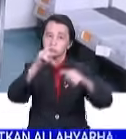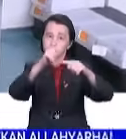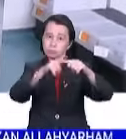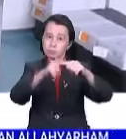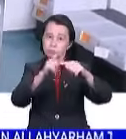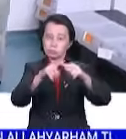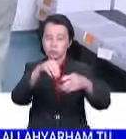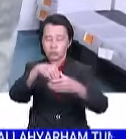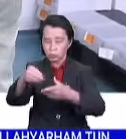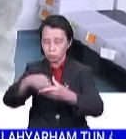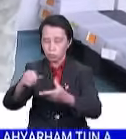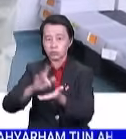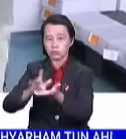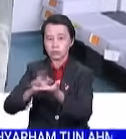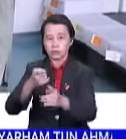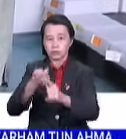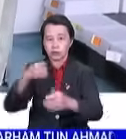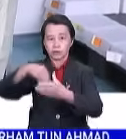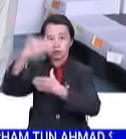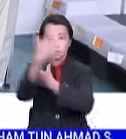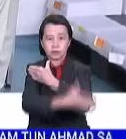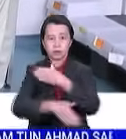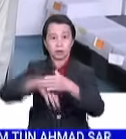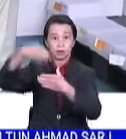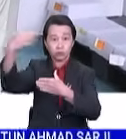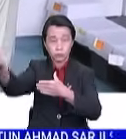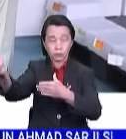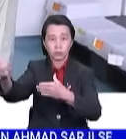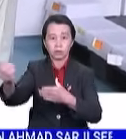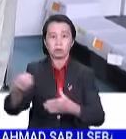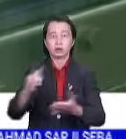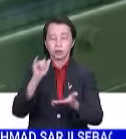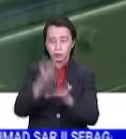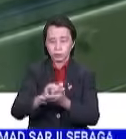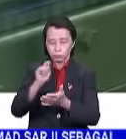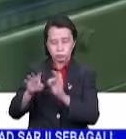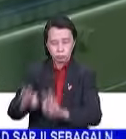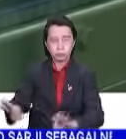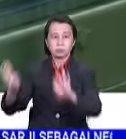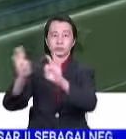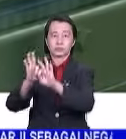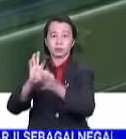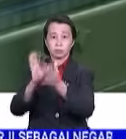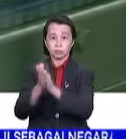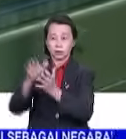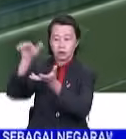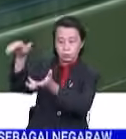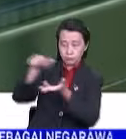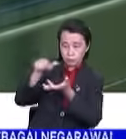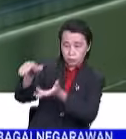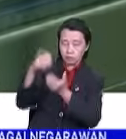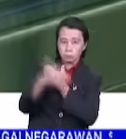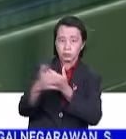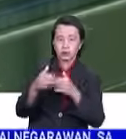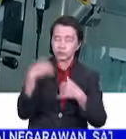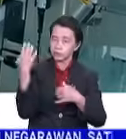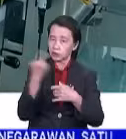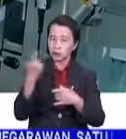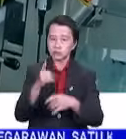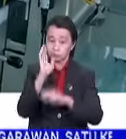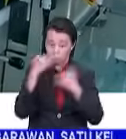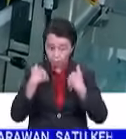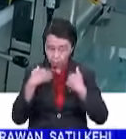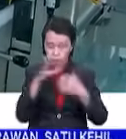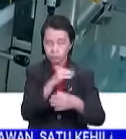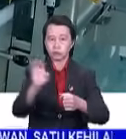kepada pengeluaran vaksin dari negara luas dan tambahnya langkah berkenaan penting agar kalau Bachsin negara senjata terjamin